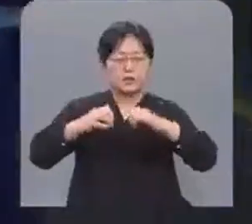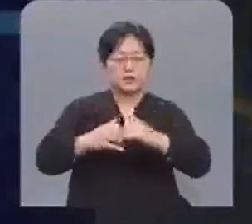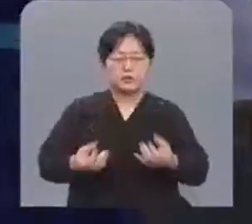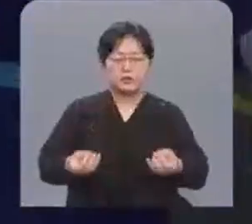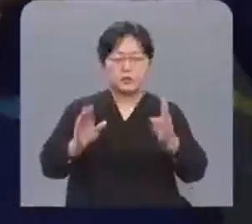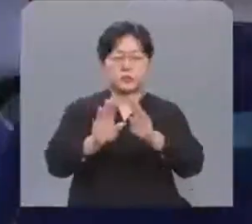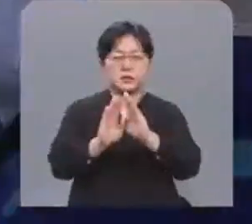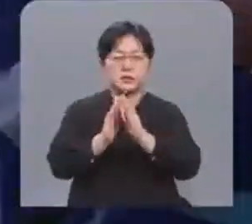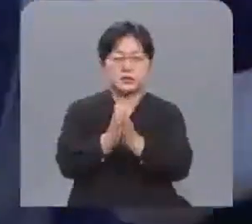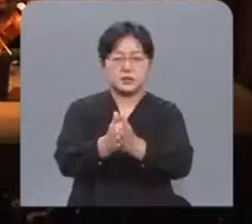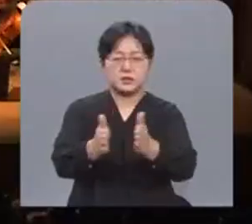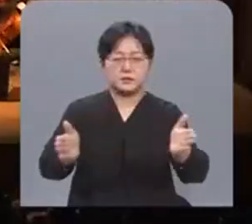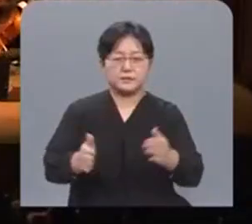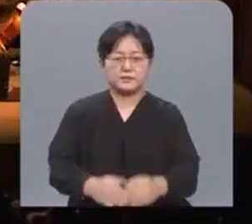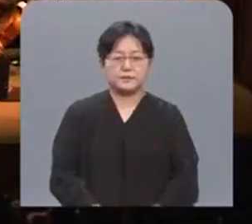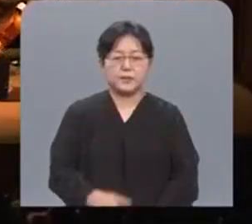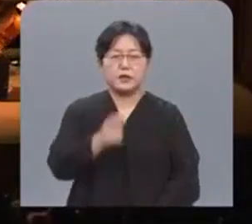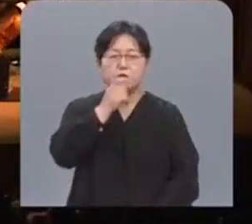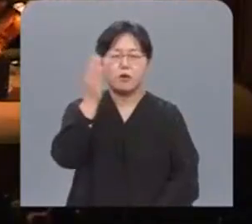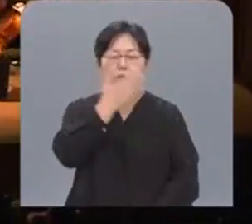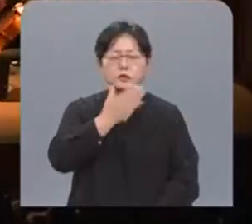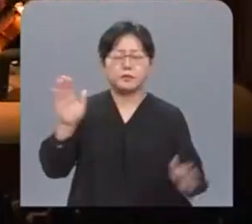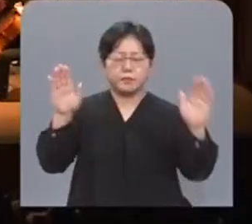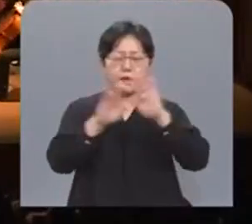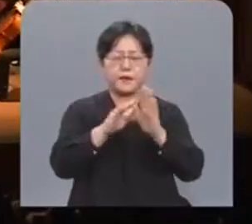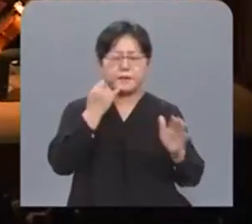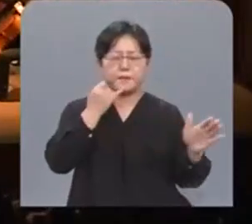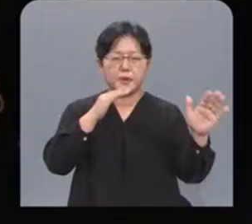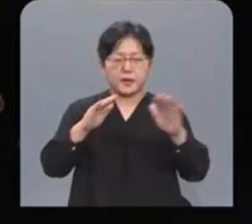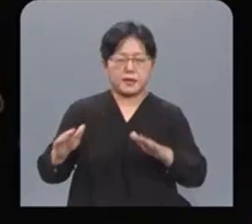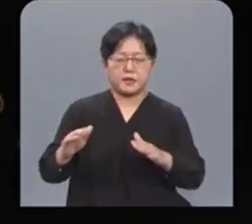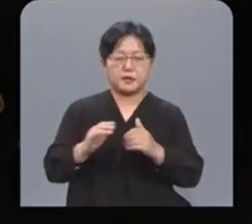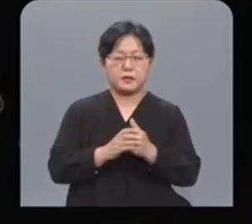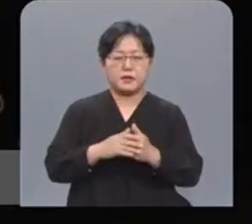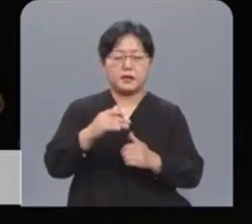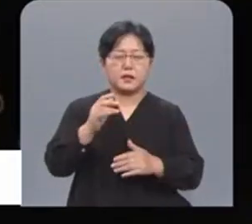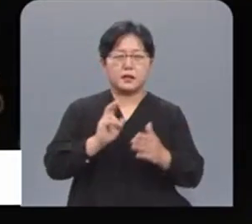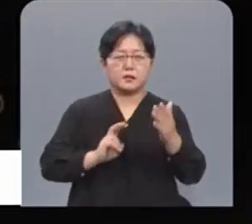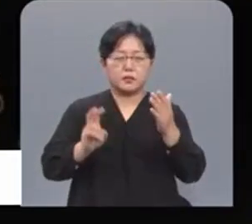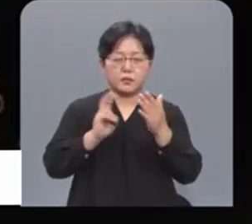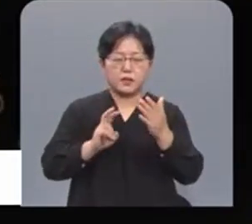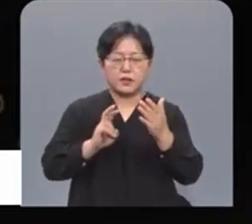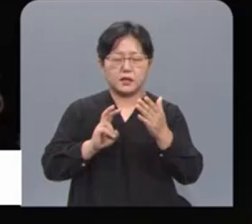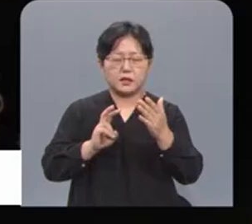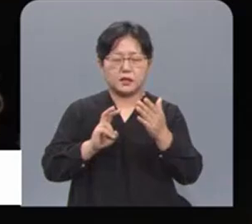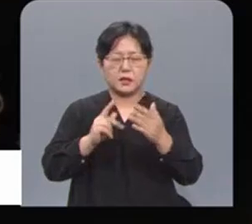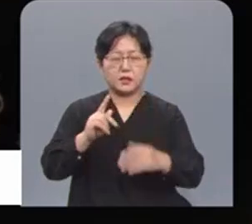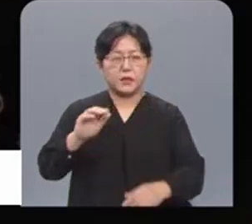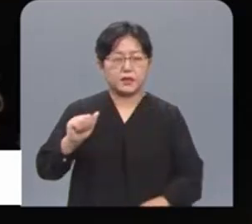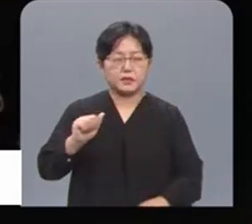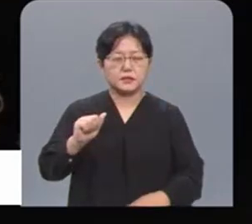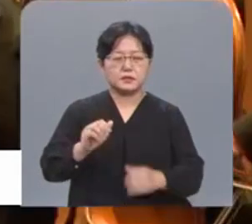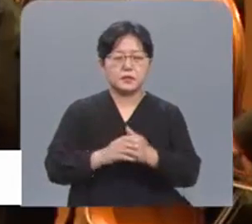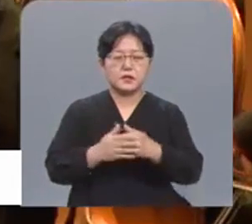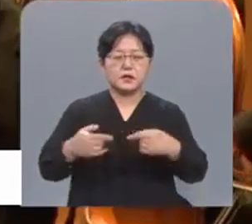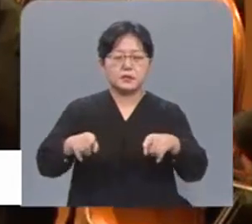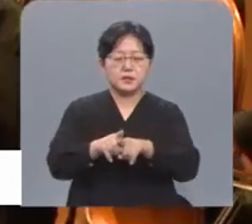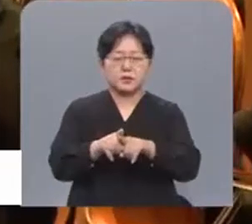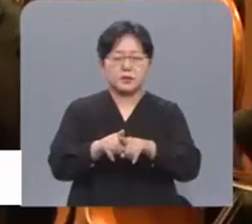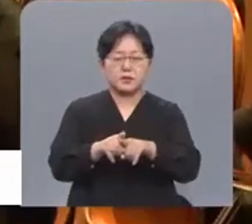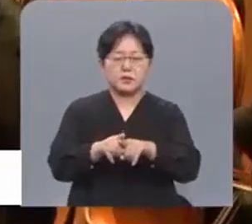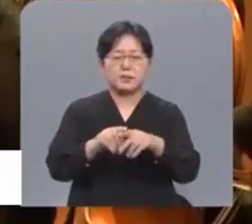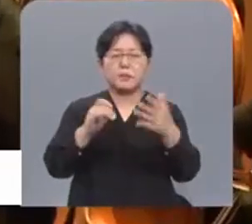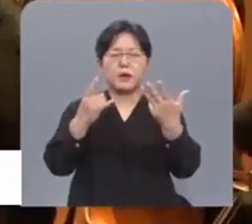막을 올렸습니다. 여수 밤바다와 아름다운 선율이 어우러지는 클래식 축제인 KBS 교향악단과